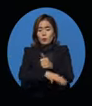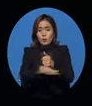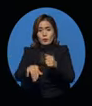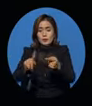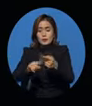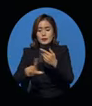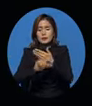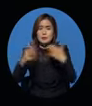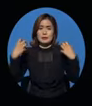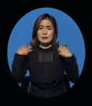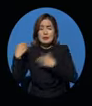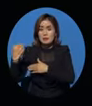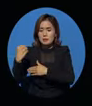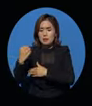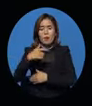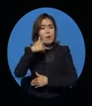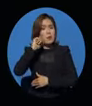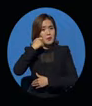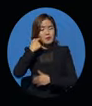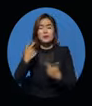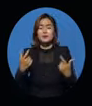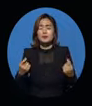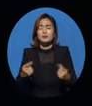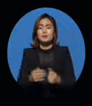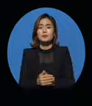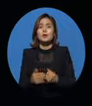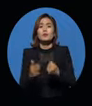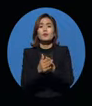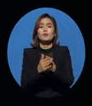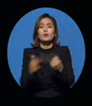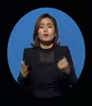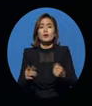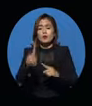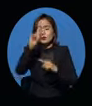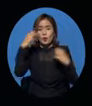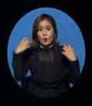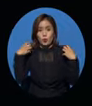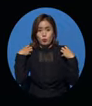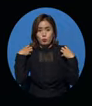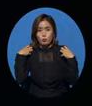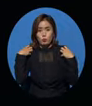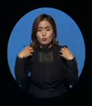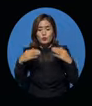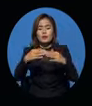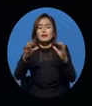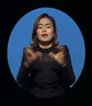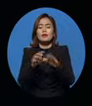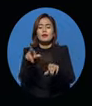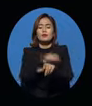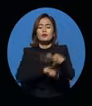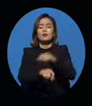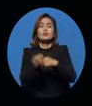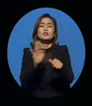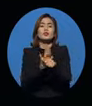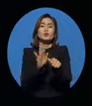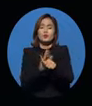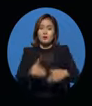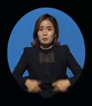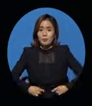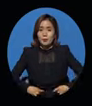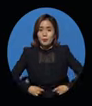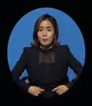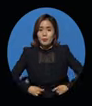지자체의 힘만으로는 아마 어려울 것입니다 그래서 정부 여당의 적극적인 지원이 필요하다고 보고